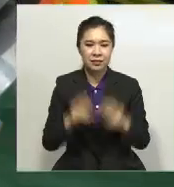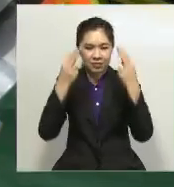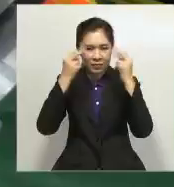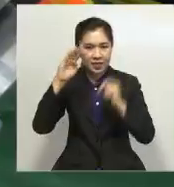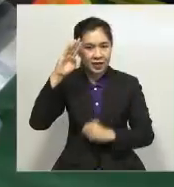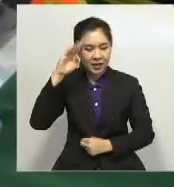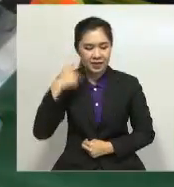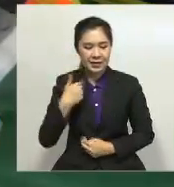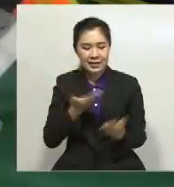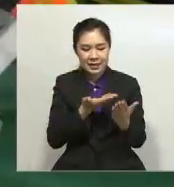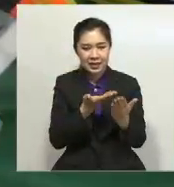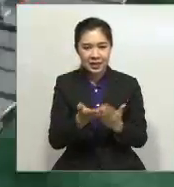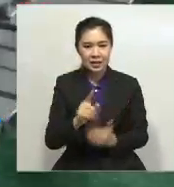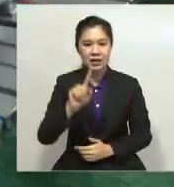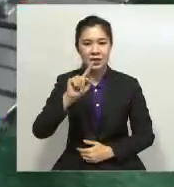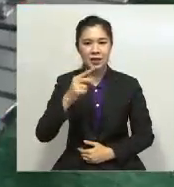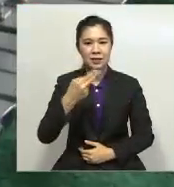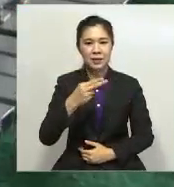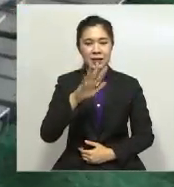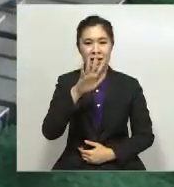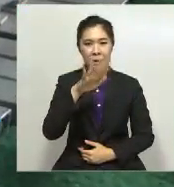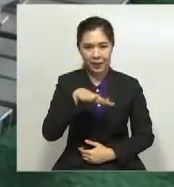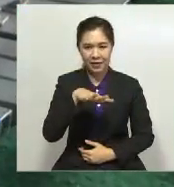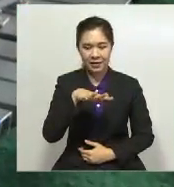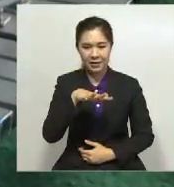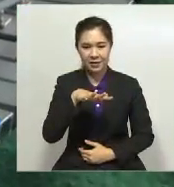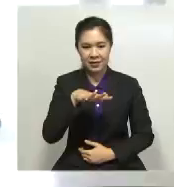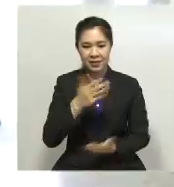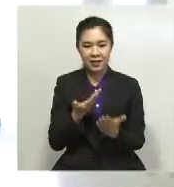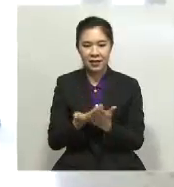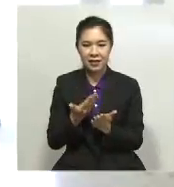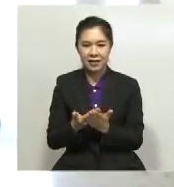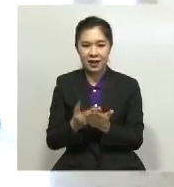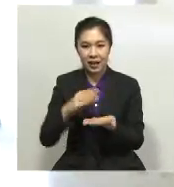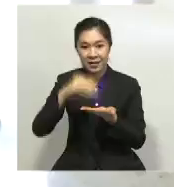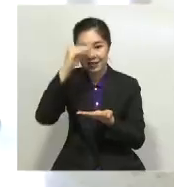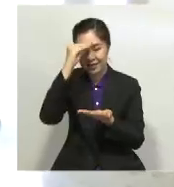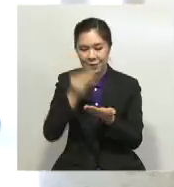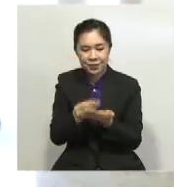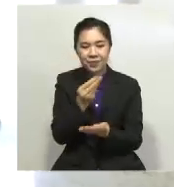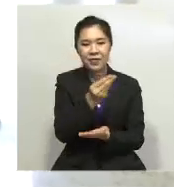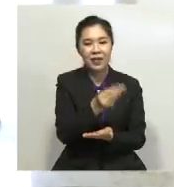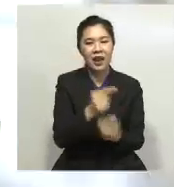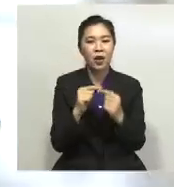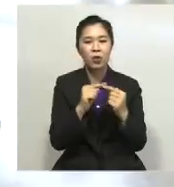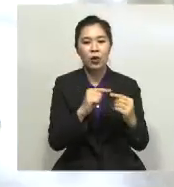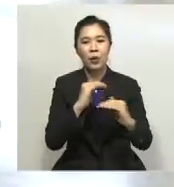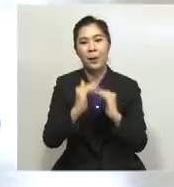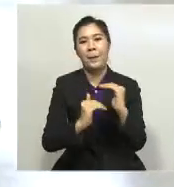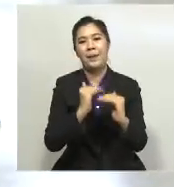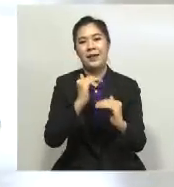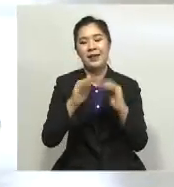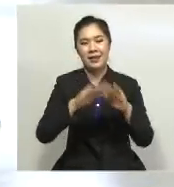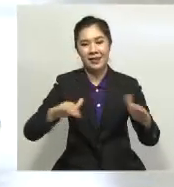ได้ซื้อผลงานชิ้นนี้มูลค่า 15,000 บาทเพื่อเป็นทุนการศึกษาในการพัฒนาต่อยอดให้กับเด็กและเยาวชน